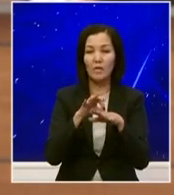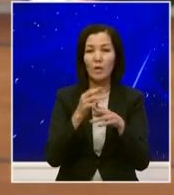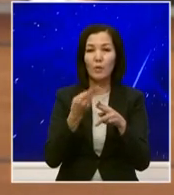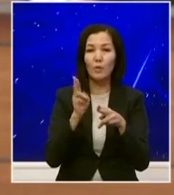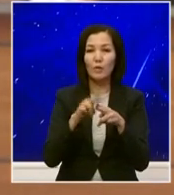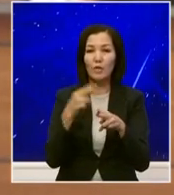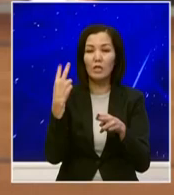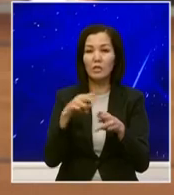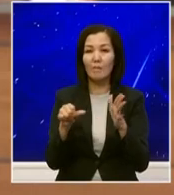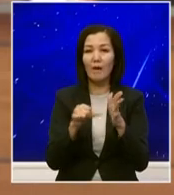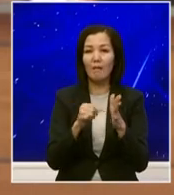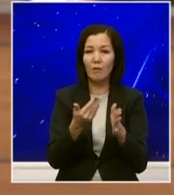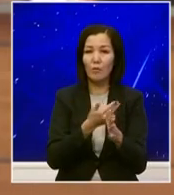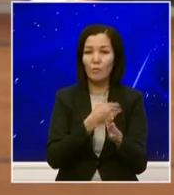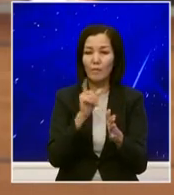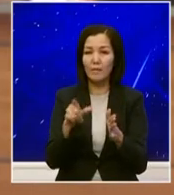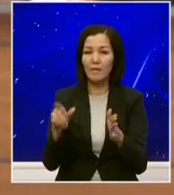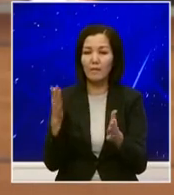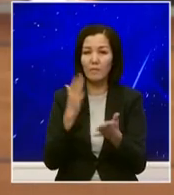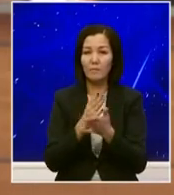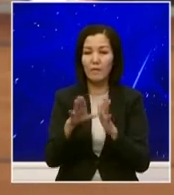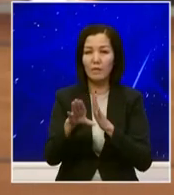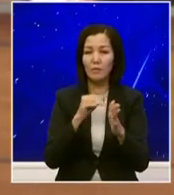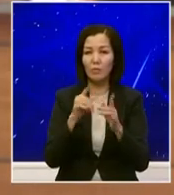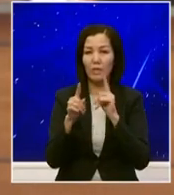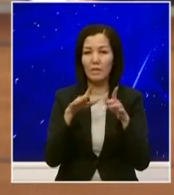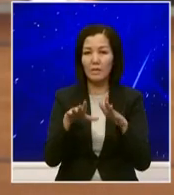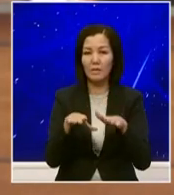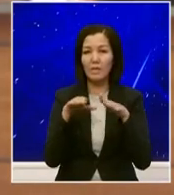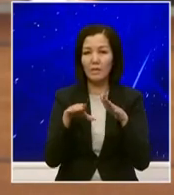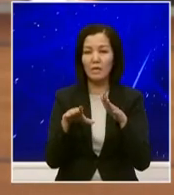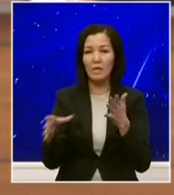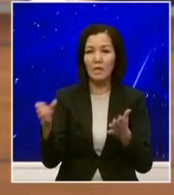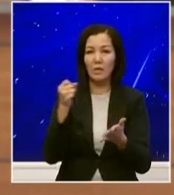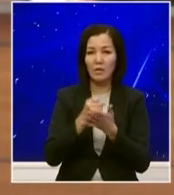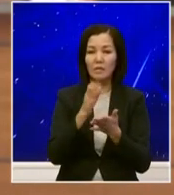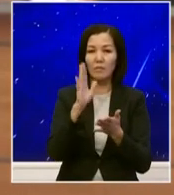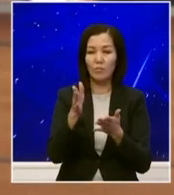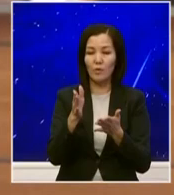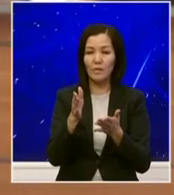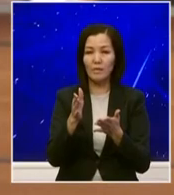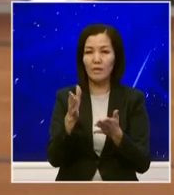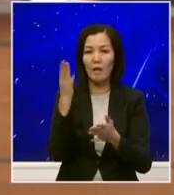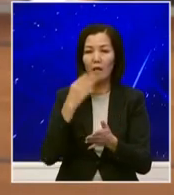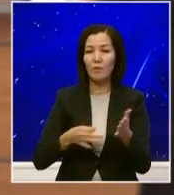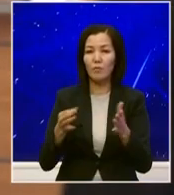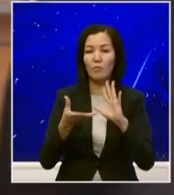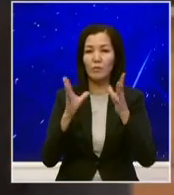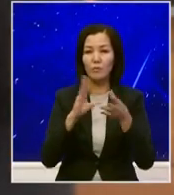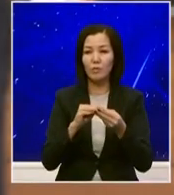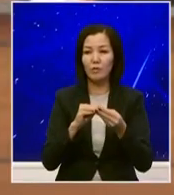Өйткені 26 үміткеріміз бар. Депутаттық орындарымыз осы біздің партиядан Алматы облысы